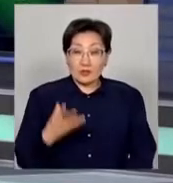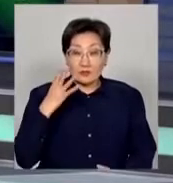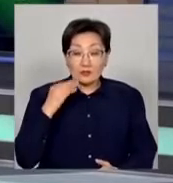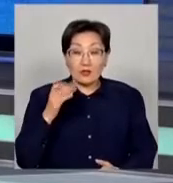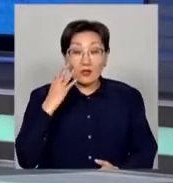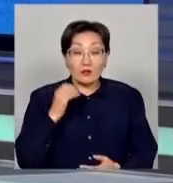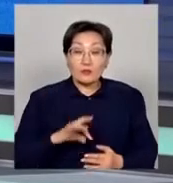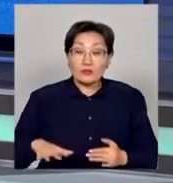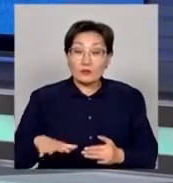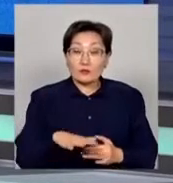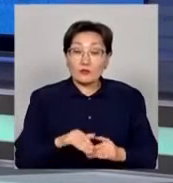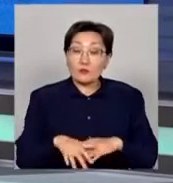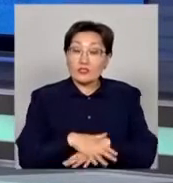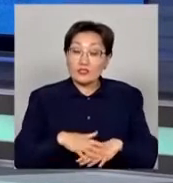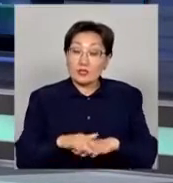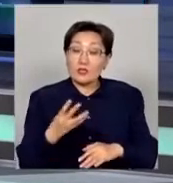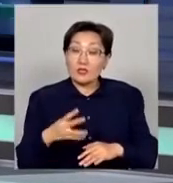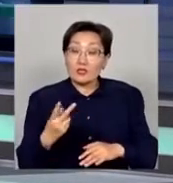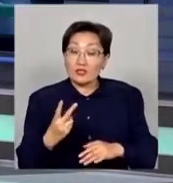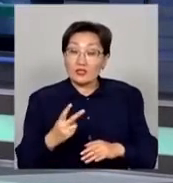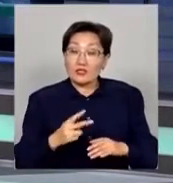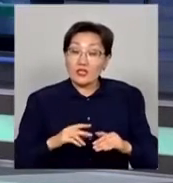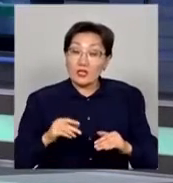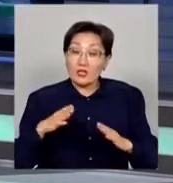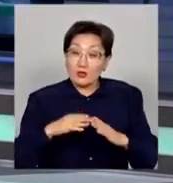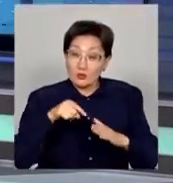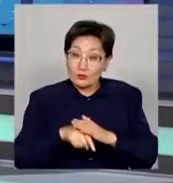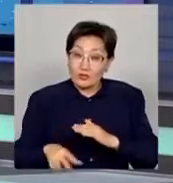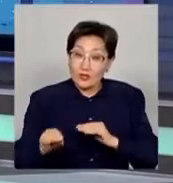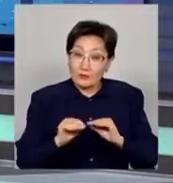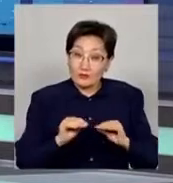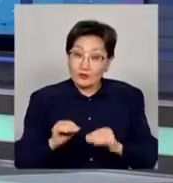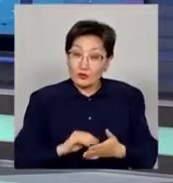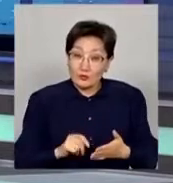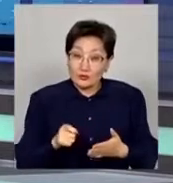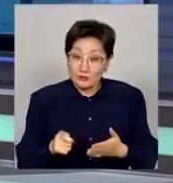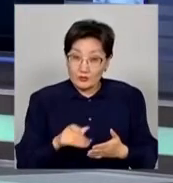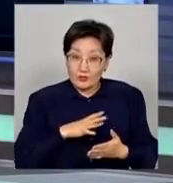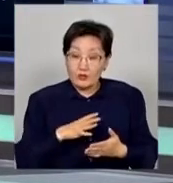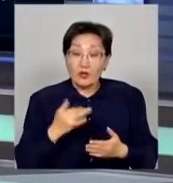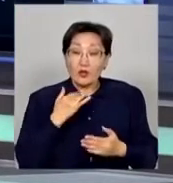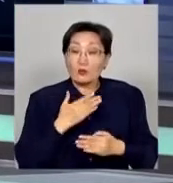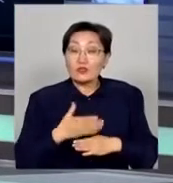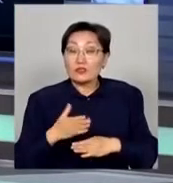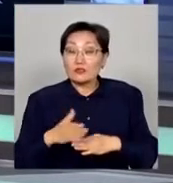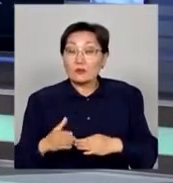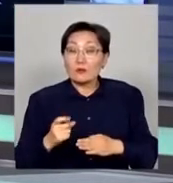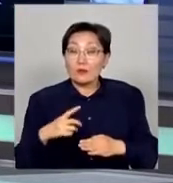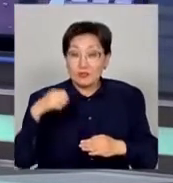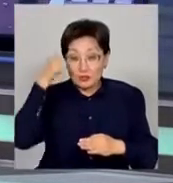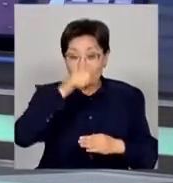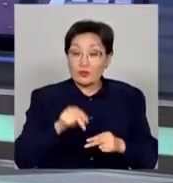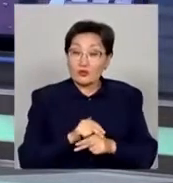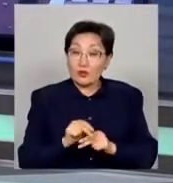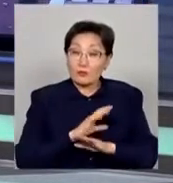Алматының Алмалы ауданында биыл тұрғындардан 42 ауланы абаттандыруға өтінім келіп түскен. Тізімдегі мекенжайлардың басым көпшілігі біраз жылдан бері